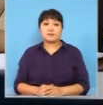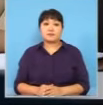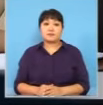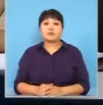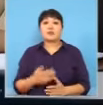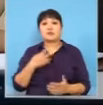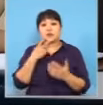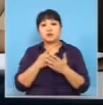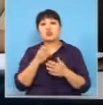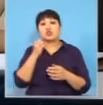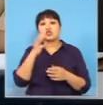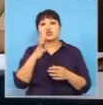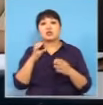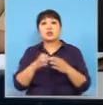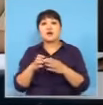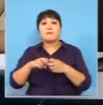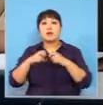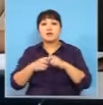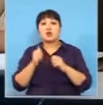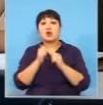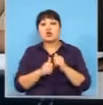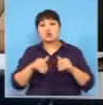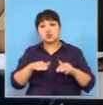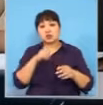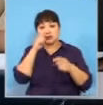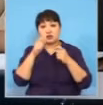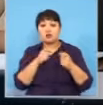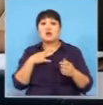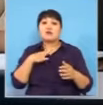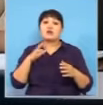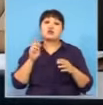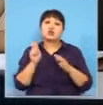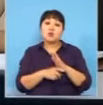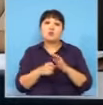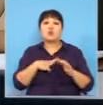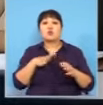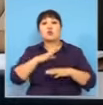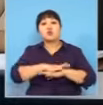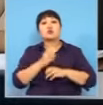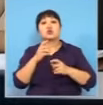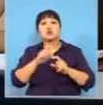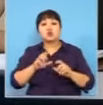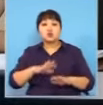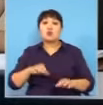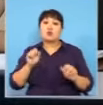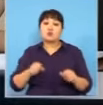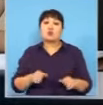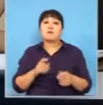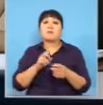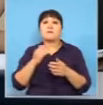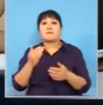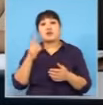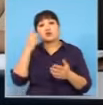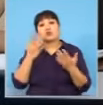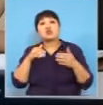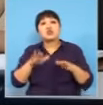Мы рассматриваем 14 категорий проблем, каждую решаем досконально, ведь за пропусками уроков некоторыми школьниками могут стоять большие, по их